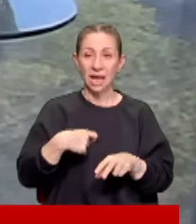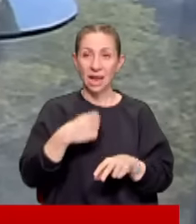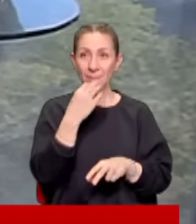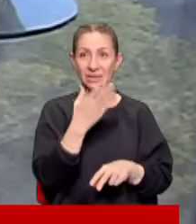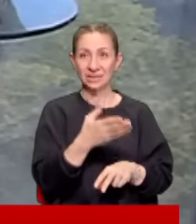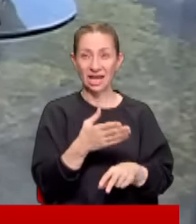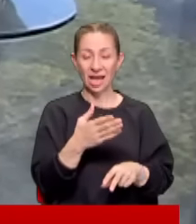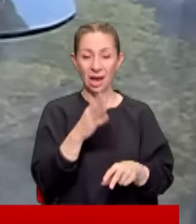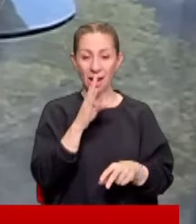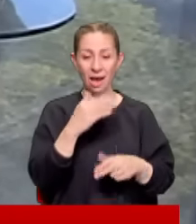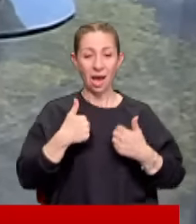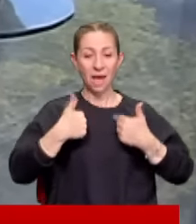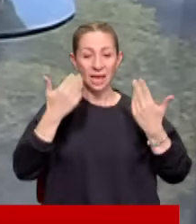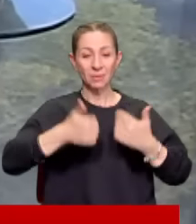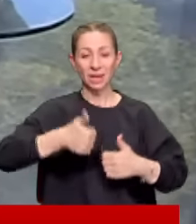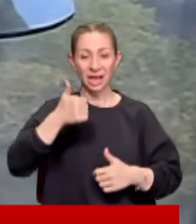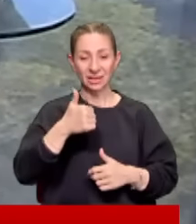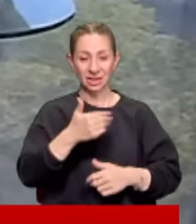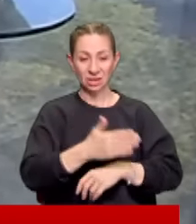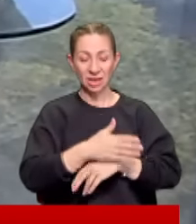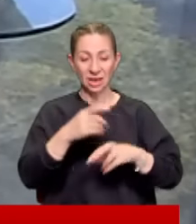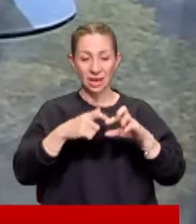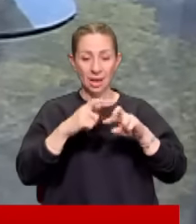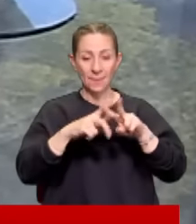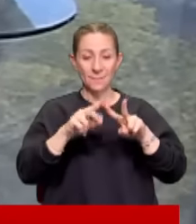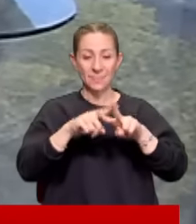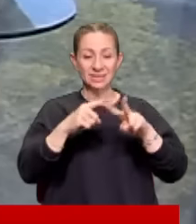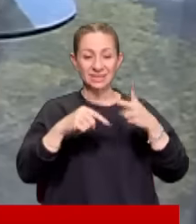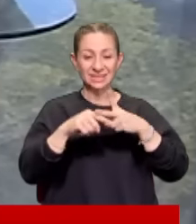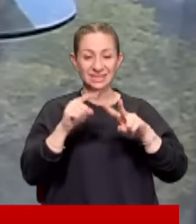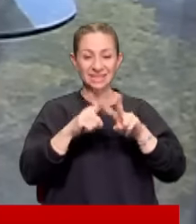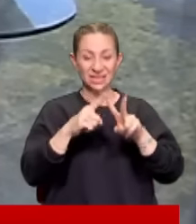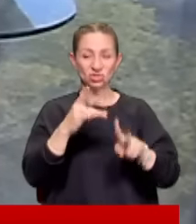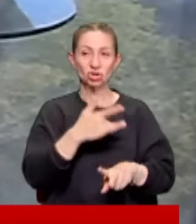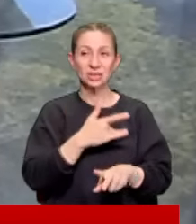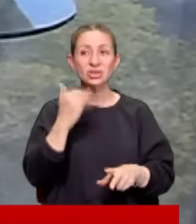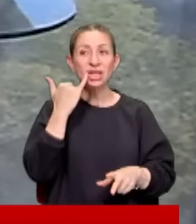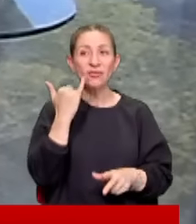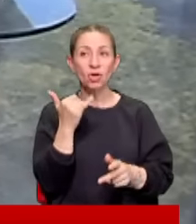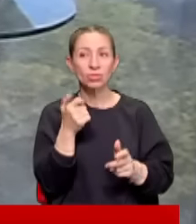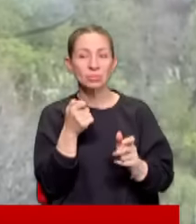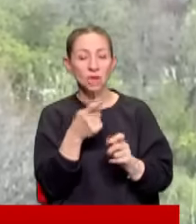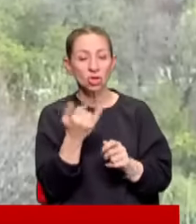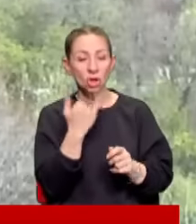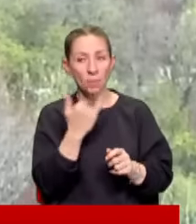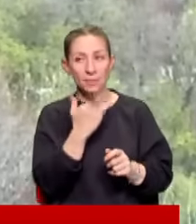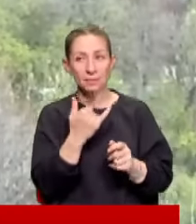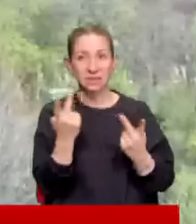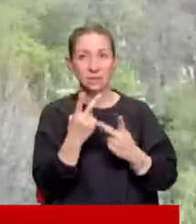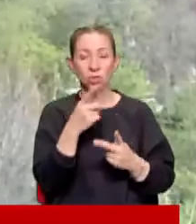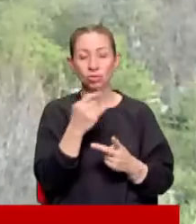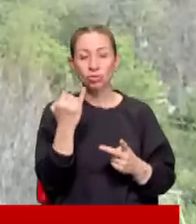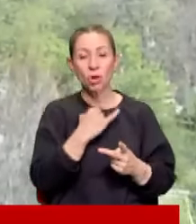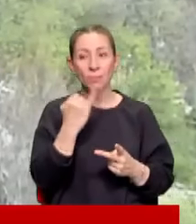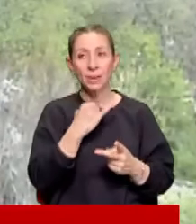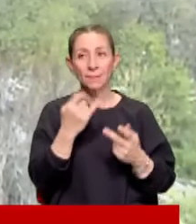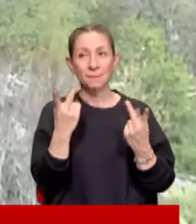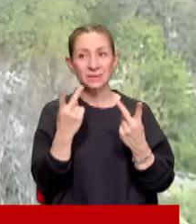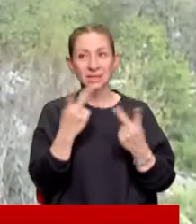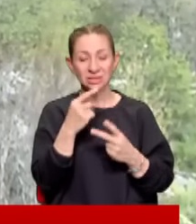haberiydi. Adalet Bakan Yardımcısı Ramazan Can. İşte cep telefonuna gelen torpil mesajı. Evet. O torpil